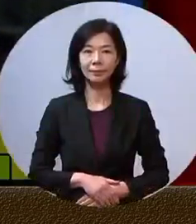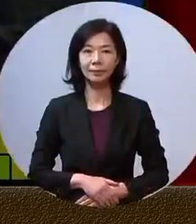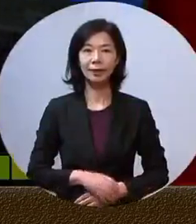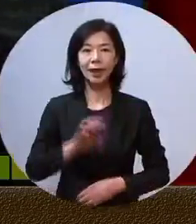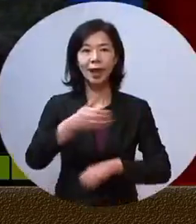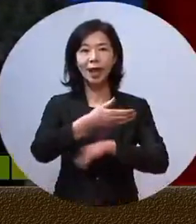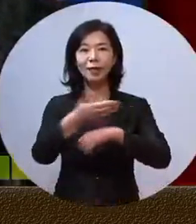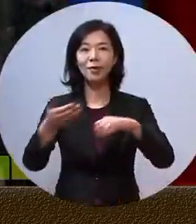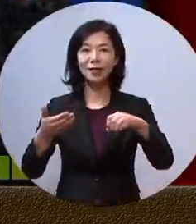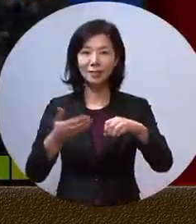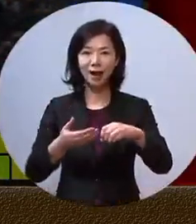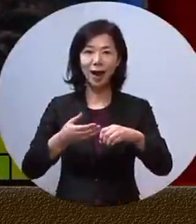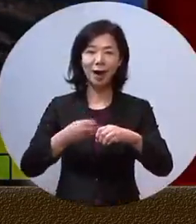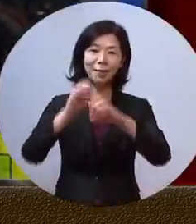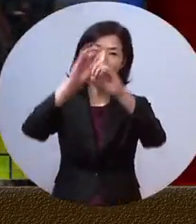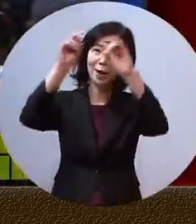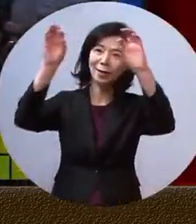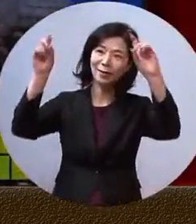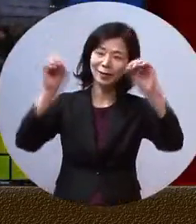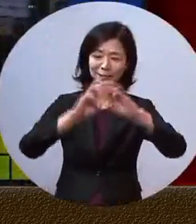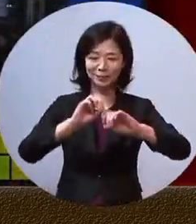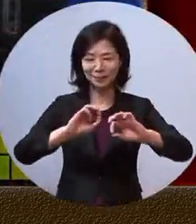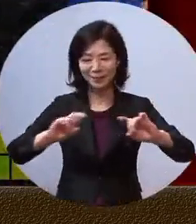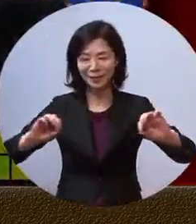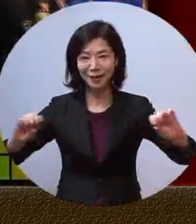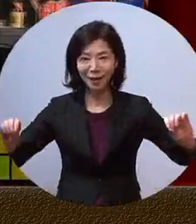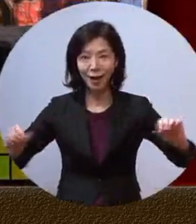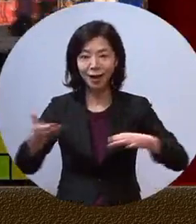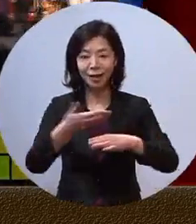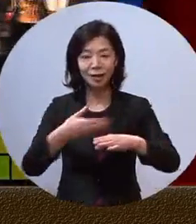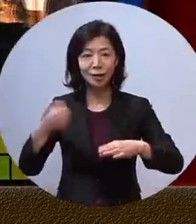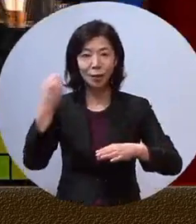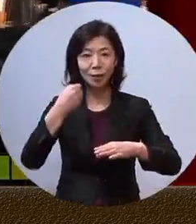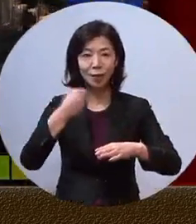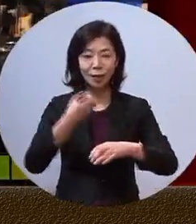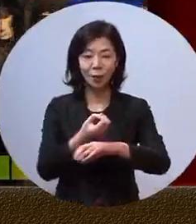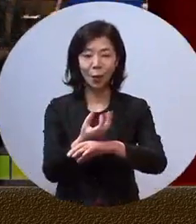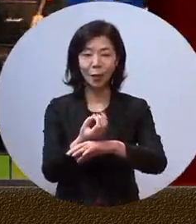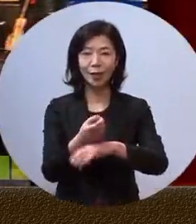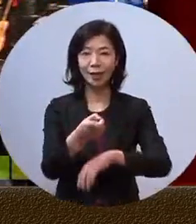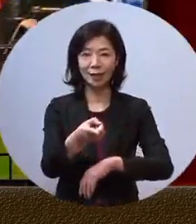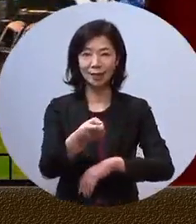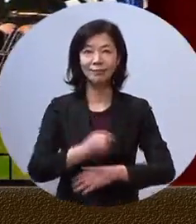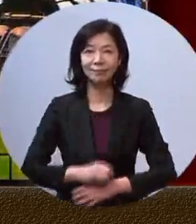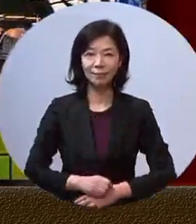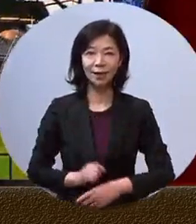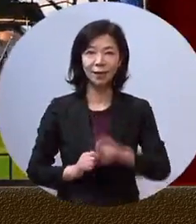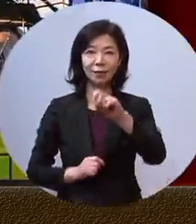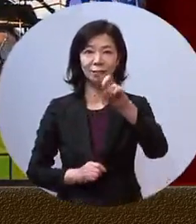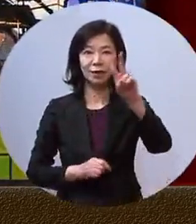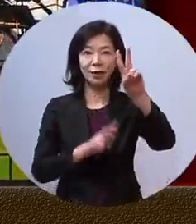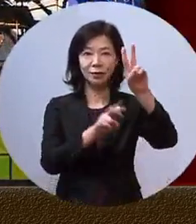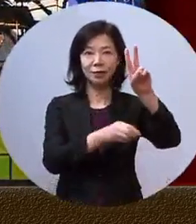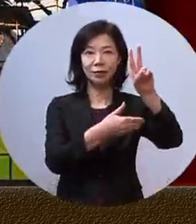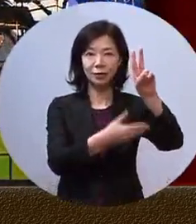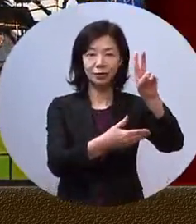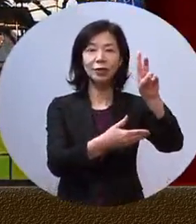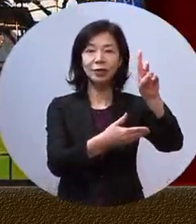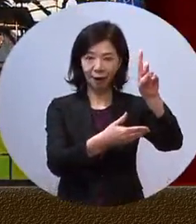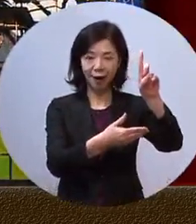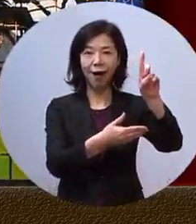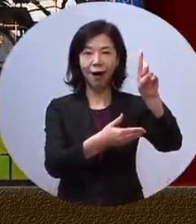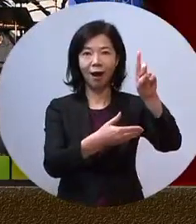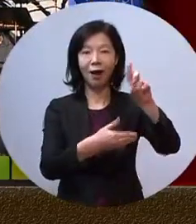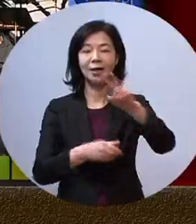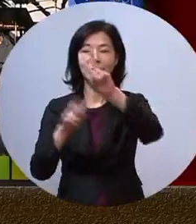江ノ島がまばゆい光に包まれる湘南の宝石。11月29日から2月15